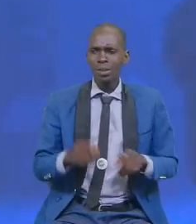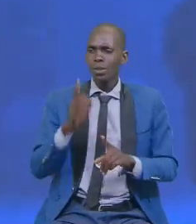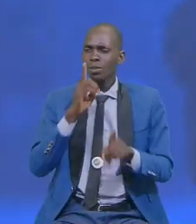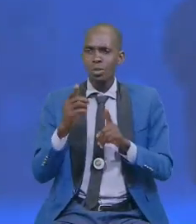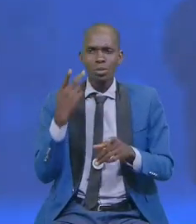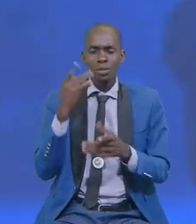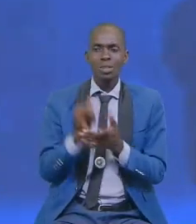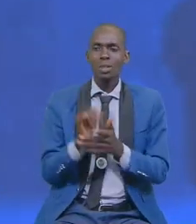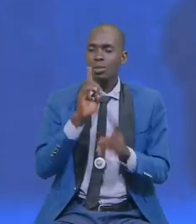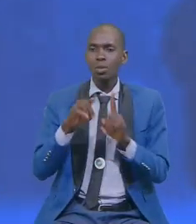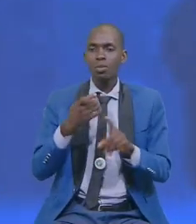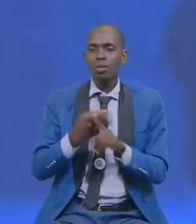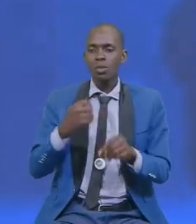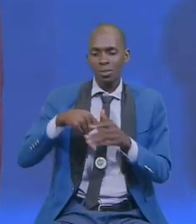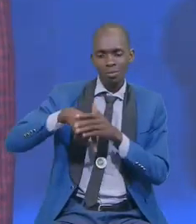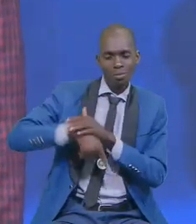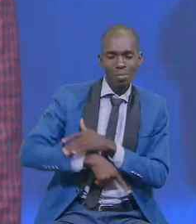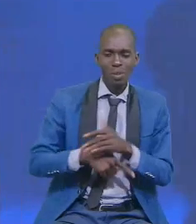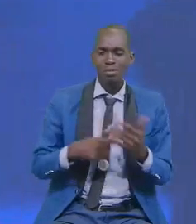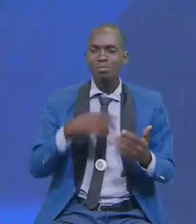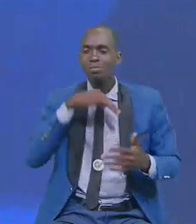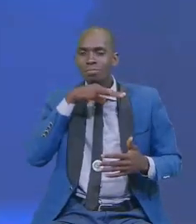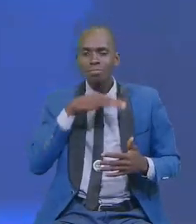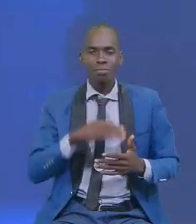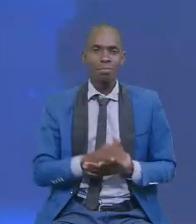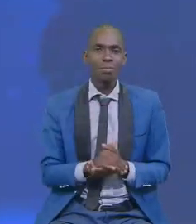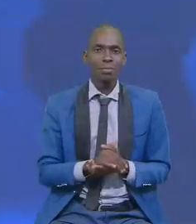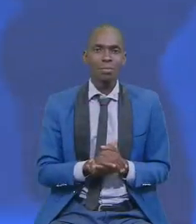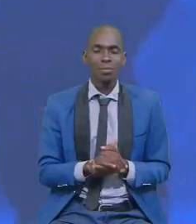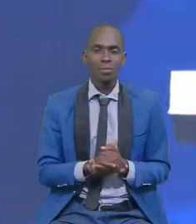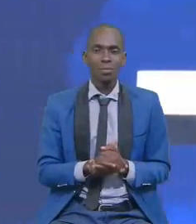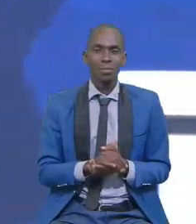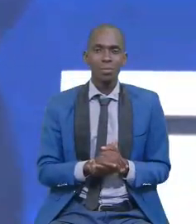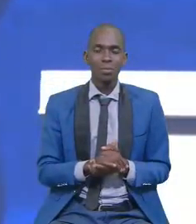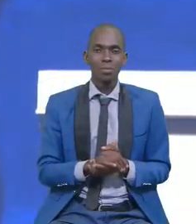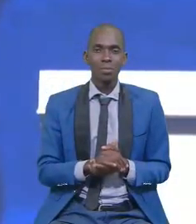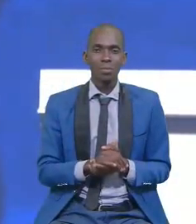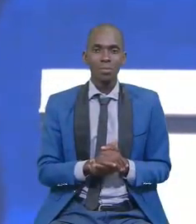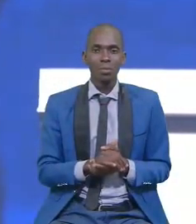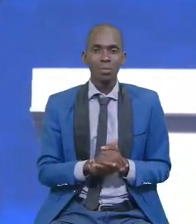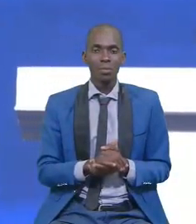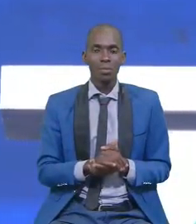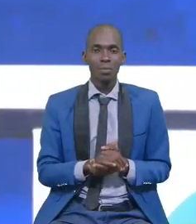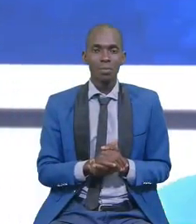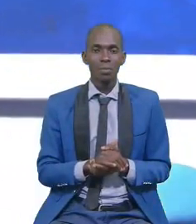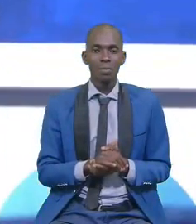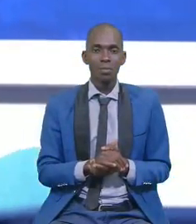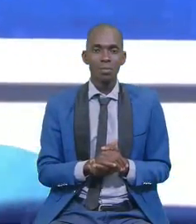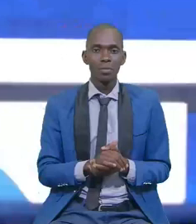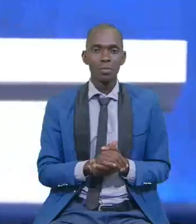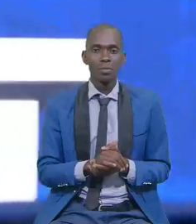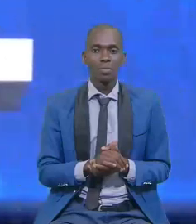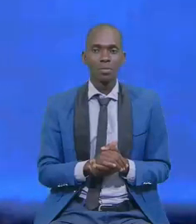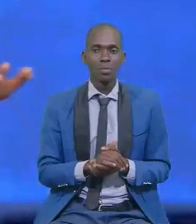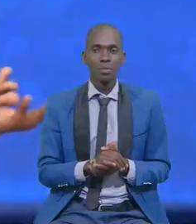Et donc, quand vous les voyez, vous n'arrivez même pas à les situer. Ils sont tantôt ici et tantôt là-bas. Parfois, quand ils agissent, vous allez croire qu'ils sont dans la lumière, mais